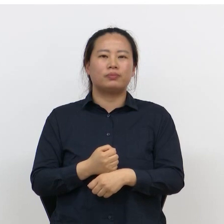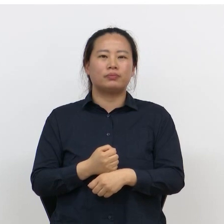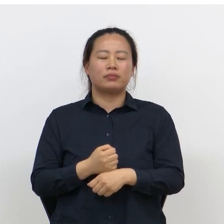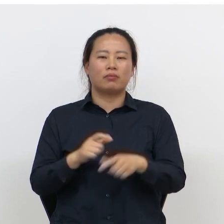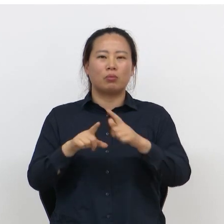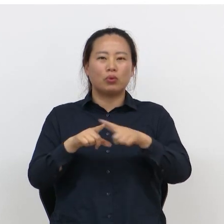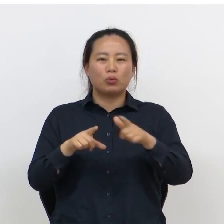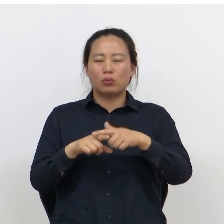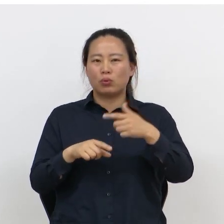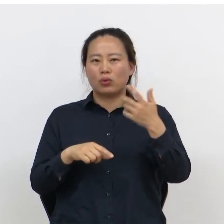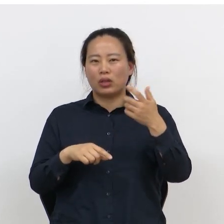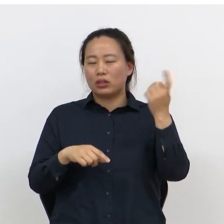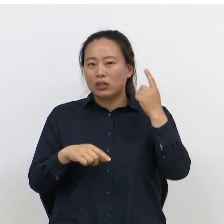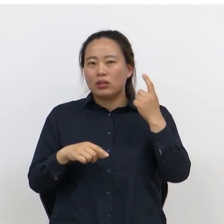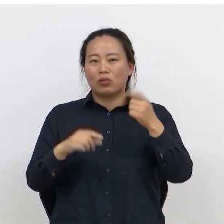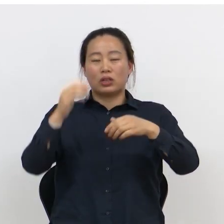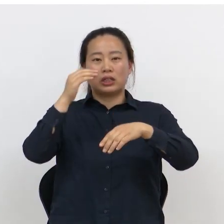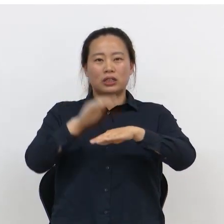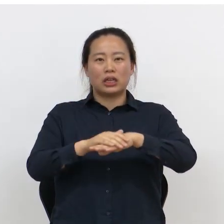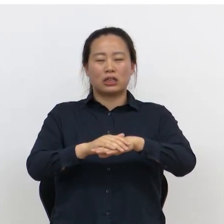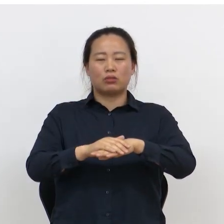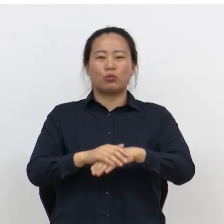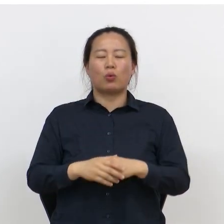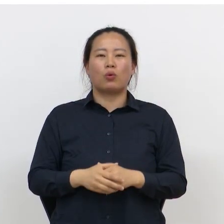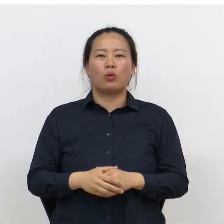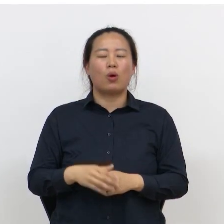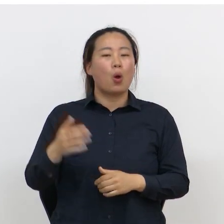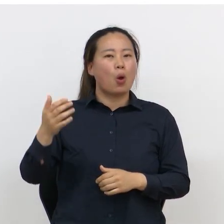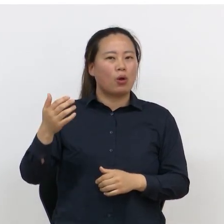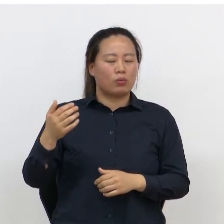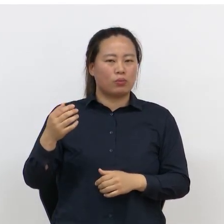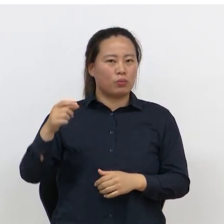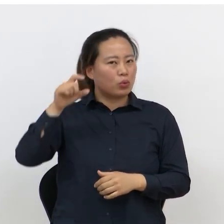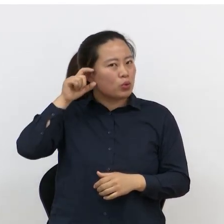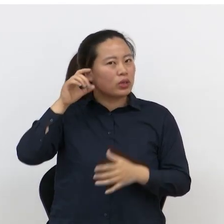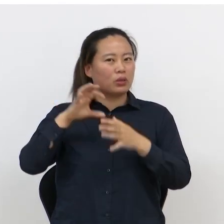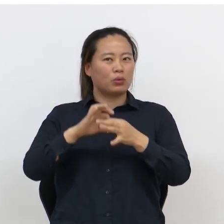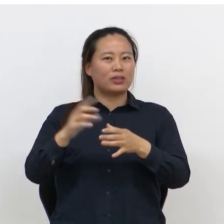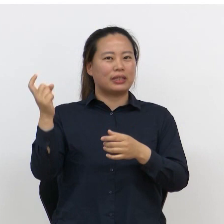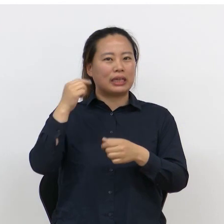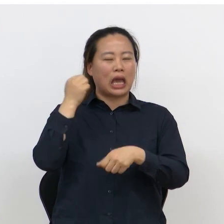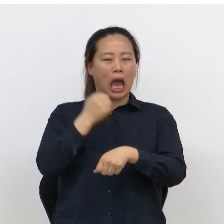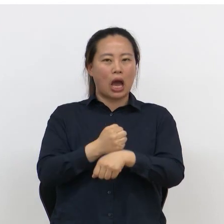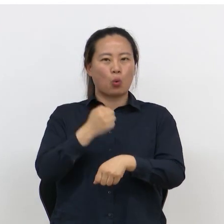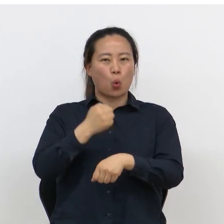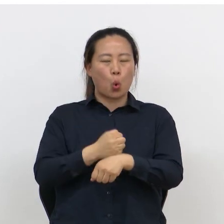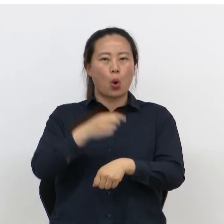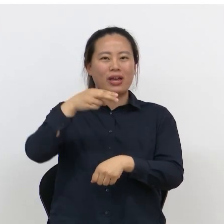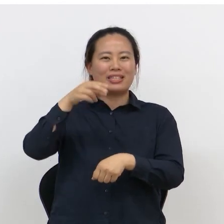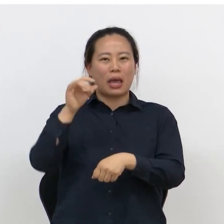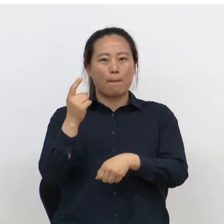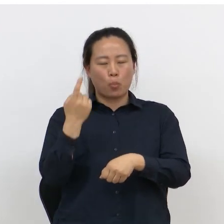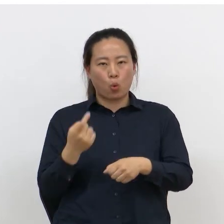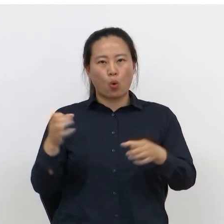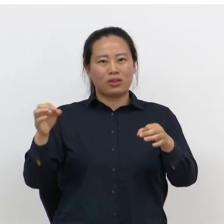듣게 하고 이 부분은 보청기를 통해서 듣게 하고요. 유모세포가 소실된 이 부분은 인공호우 통해서